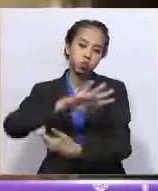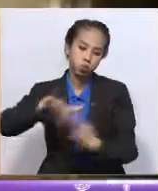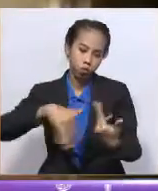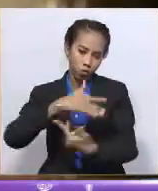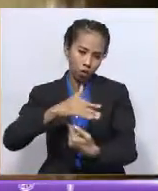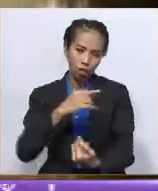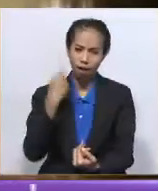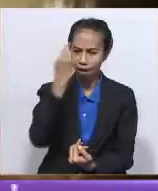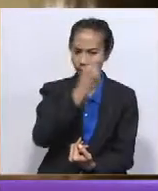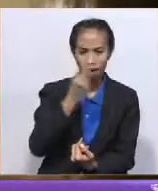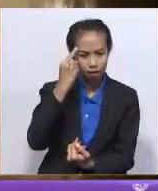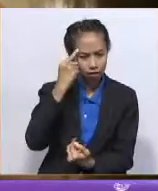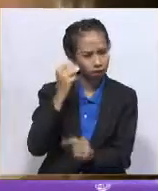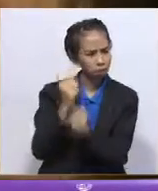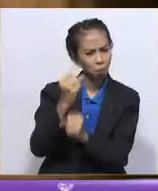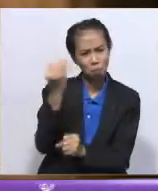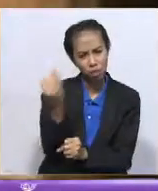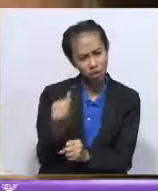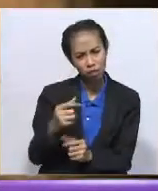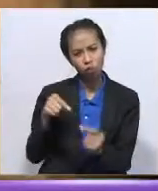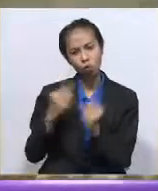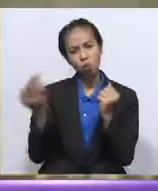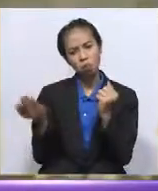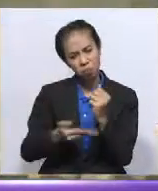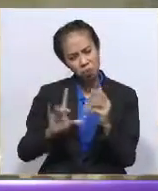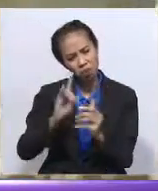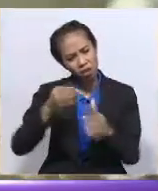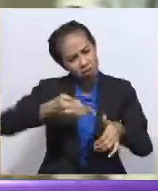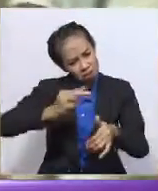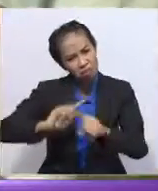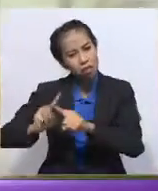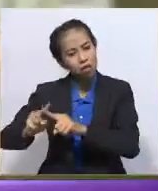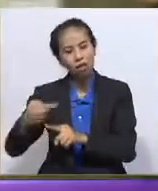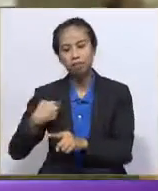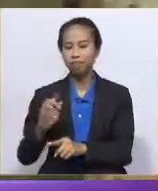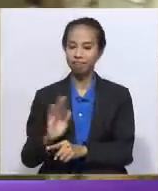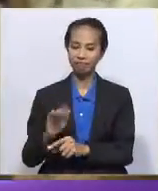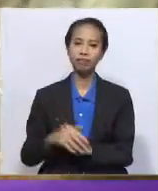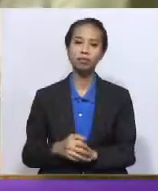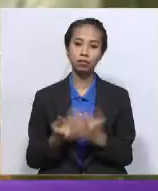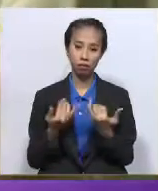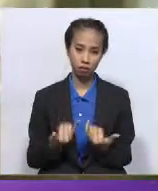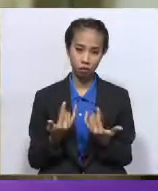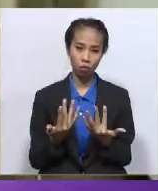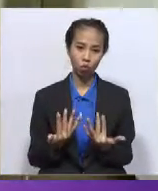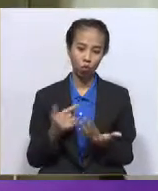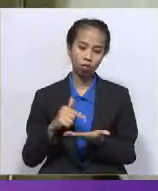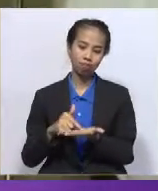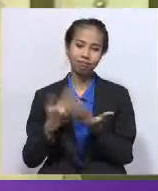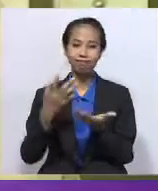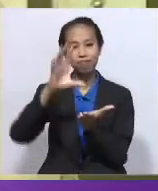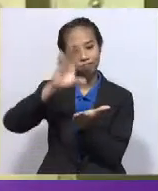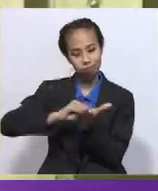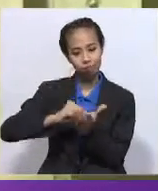ามผู้ที่มีเจตนาในการทำร้ายทรัพยากรธรรมชาติและสิ่งแวดล้อมซึ่งหลังจากนี้ก็จะจัดส่งแถลงการไปยังผู้ที่เกี่ยวข้อง